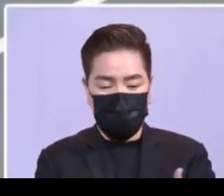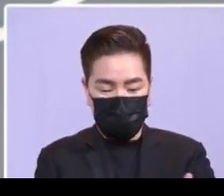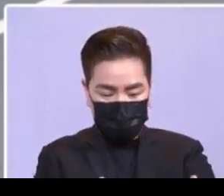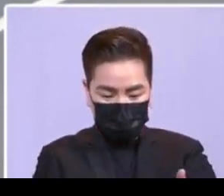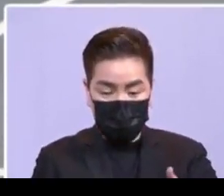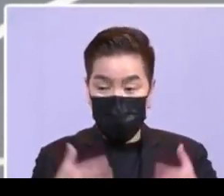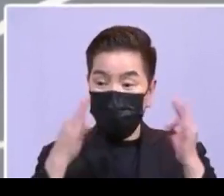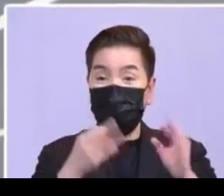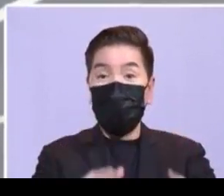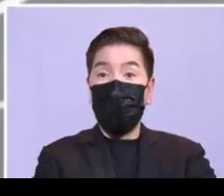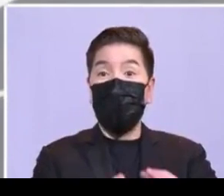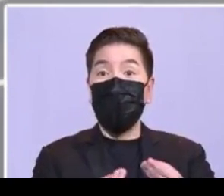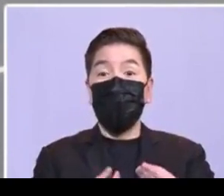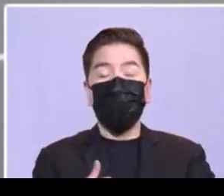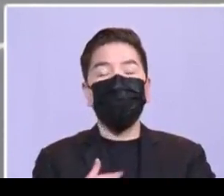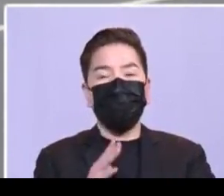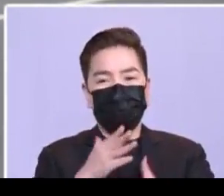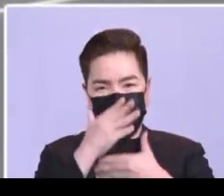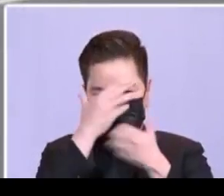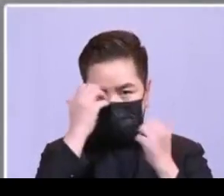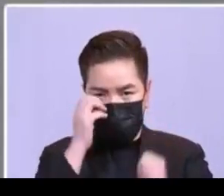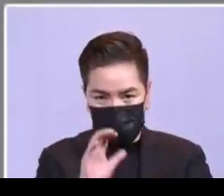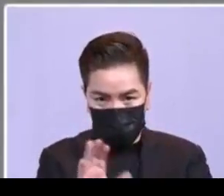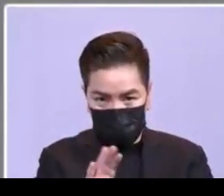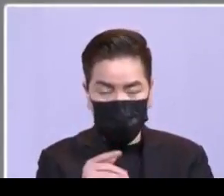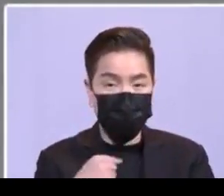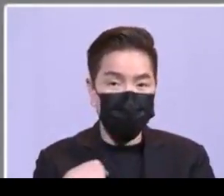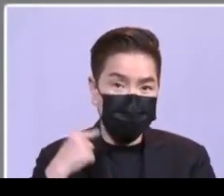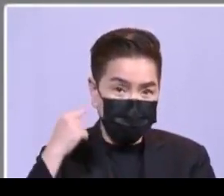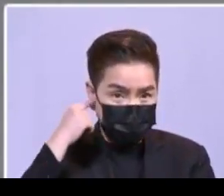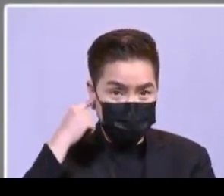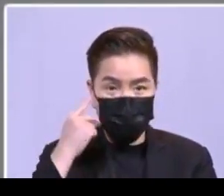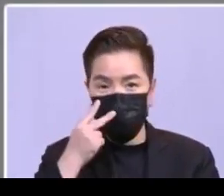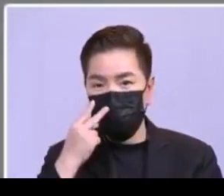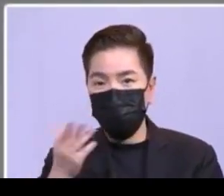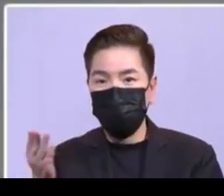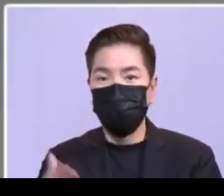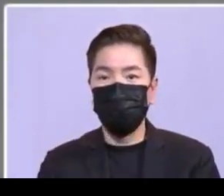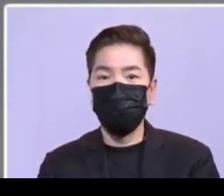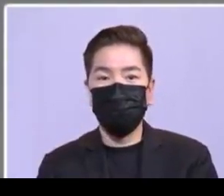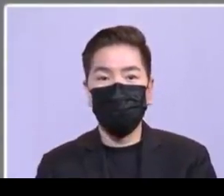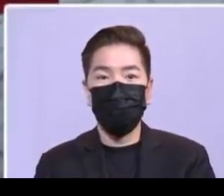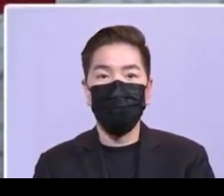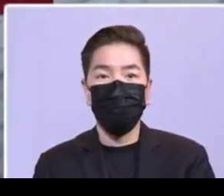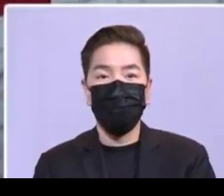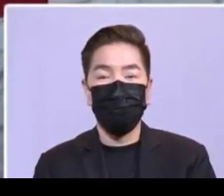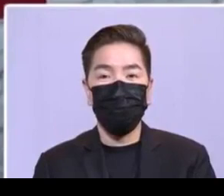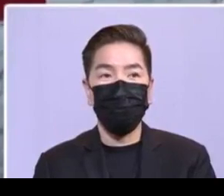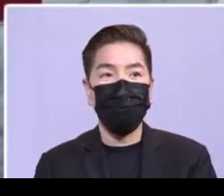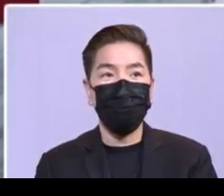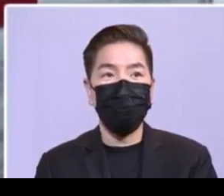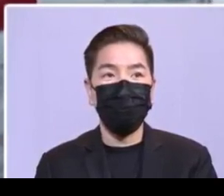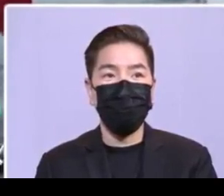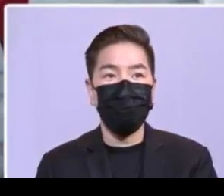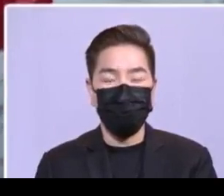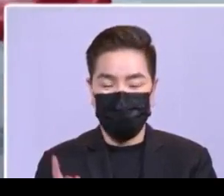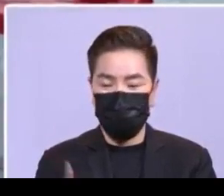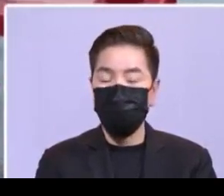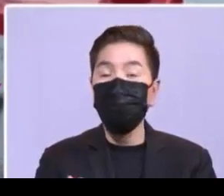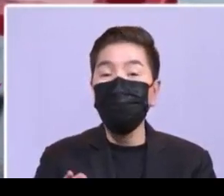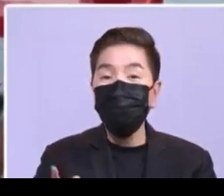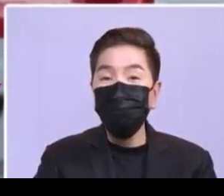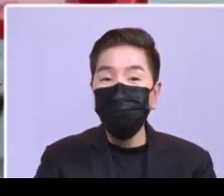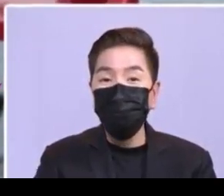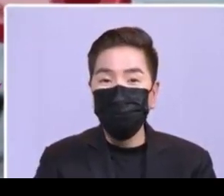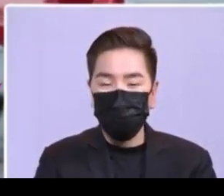ฟรีๆคุณก็อย่าเมาแล้วขับอ่ะเดี๋ยวไปฟังเสียงคุณนภัสสรกันหน่อยนะฮะ ก็คือปกติ